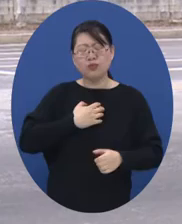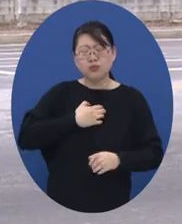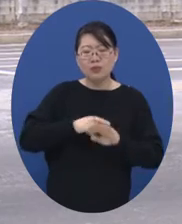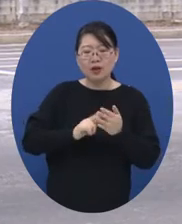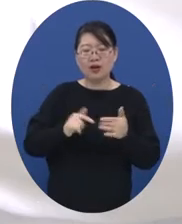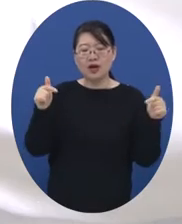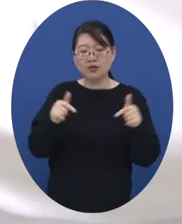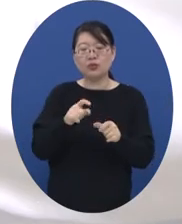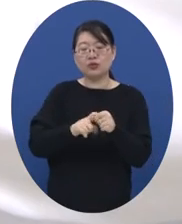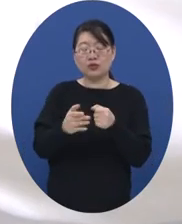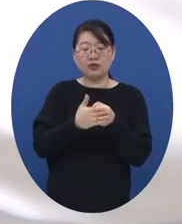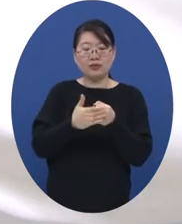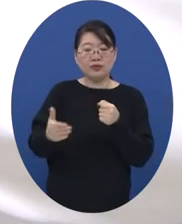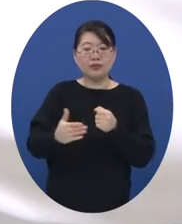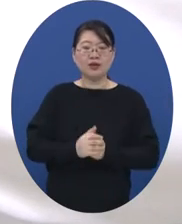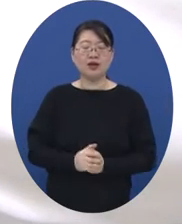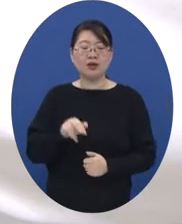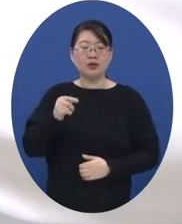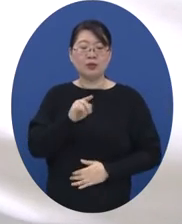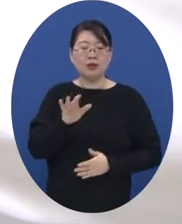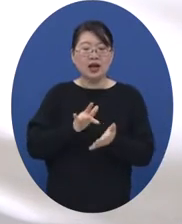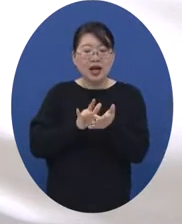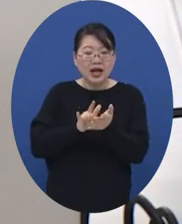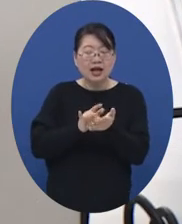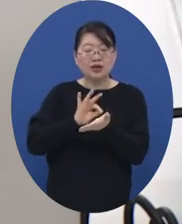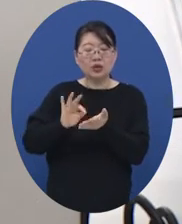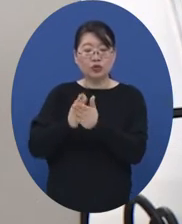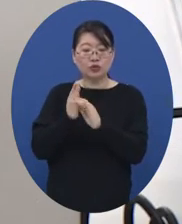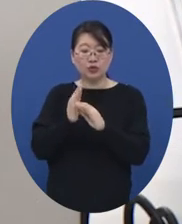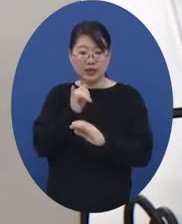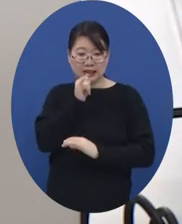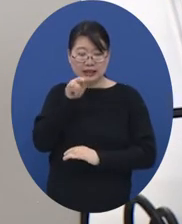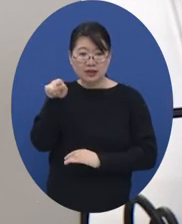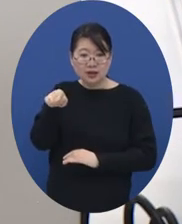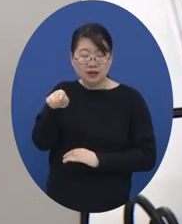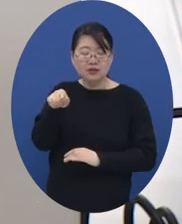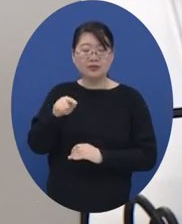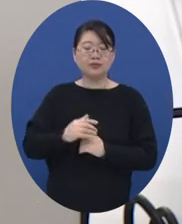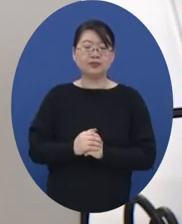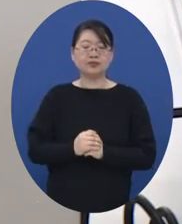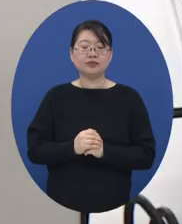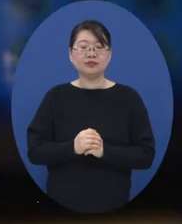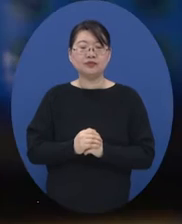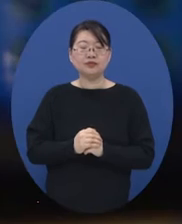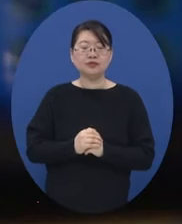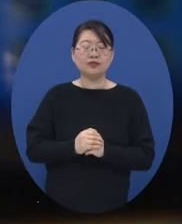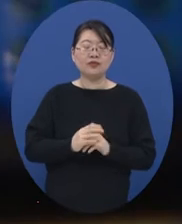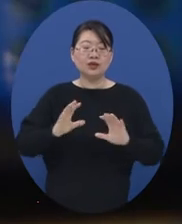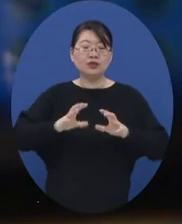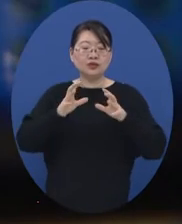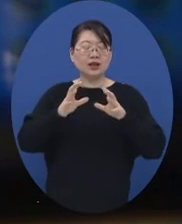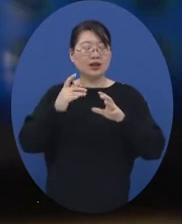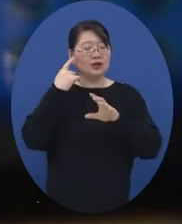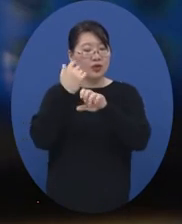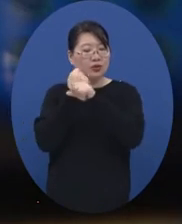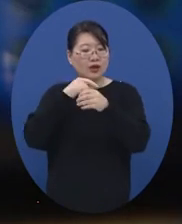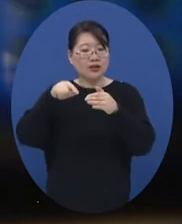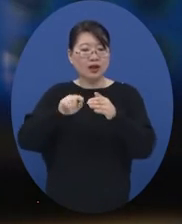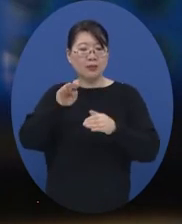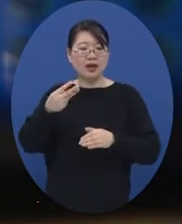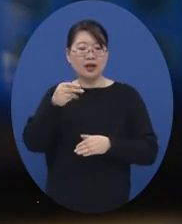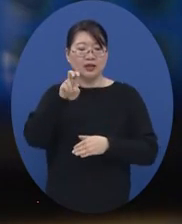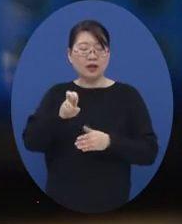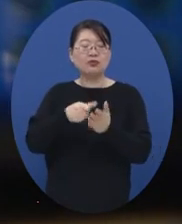입니다 소방 약자나 코팅제로 사용되는 과 불화물 중과 브라우 탄산은 국제 암 연구소에서 발암